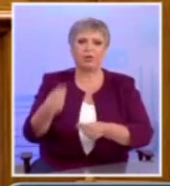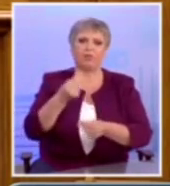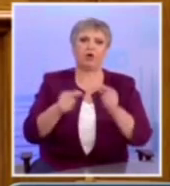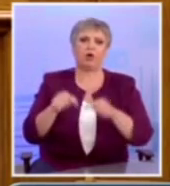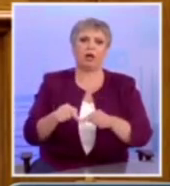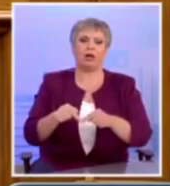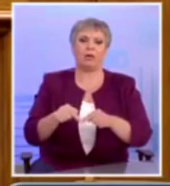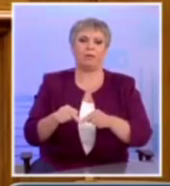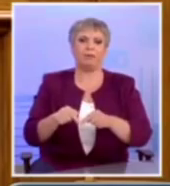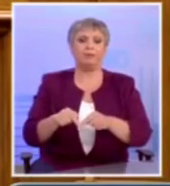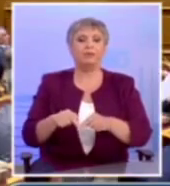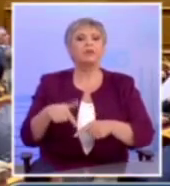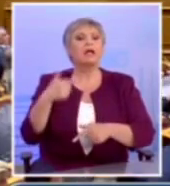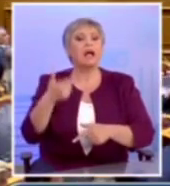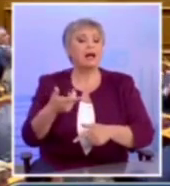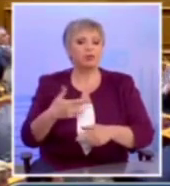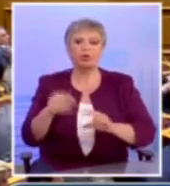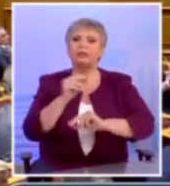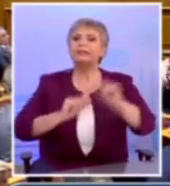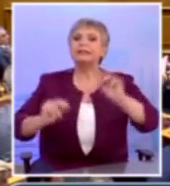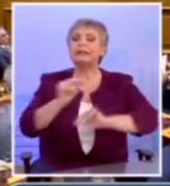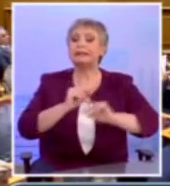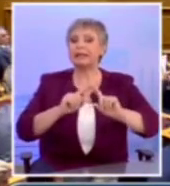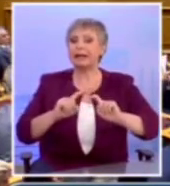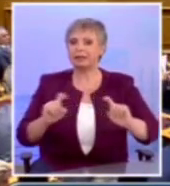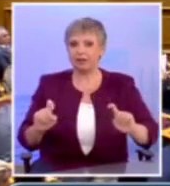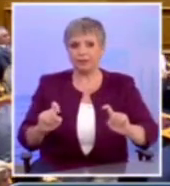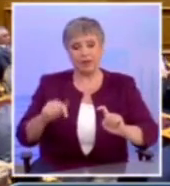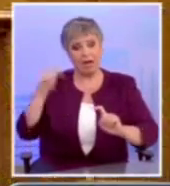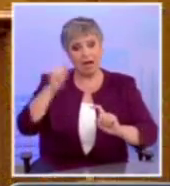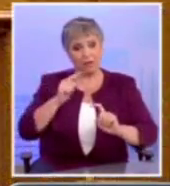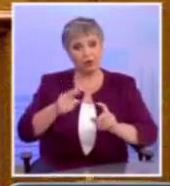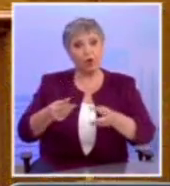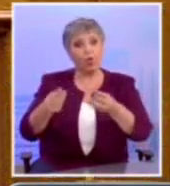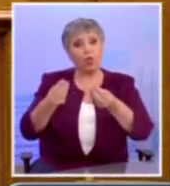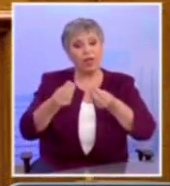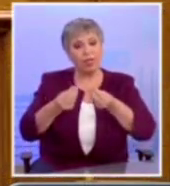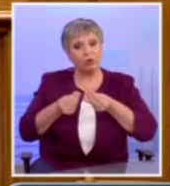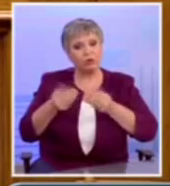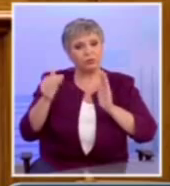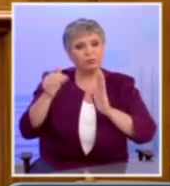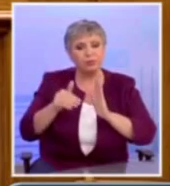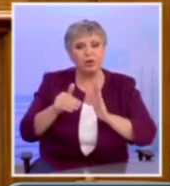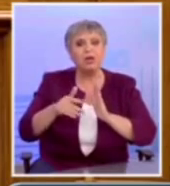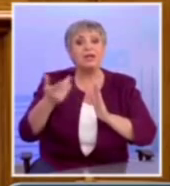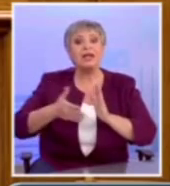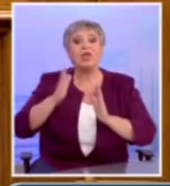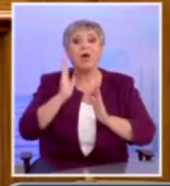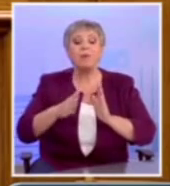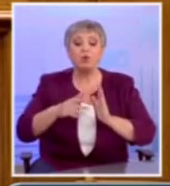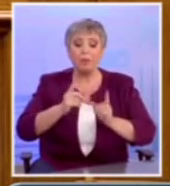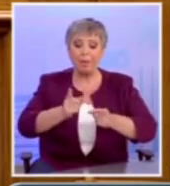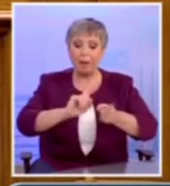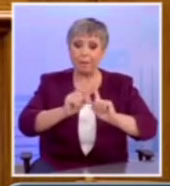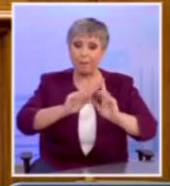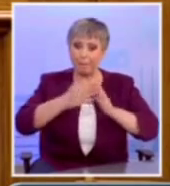συζήτηση αν αυτό που έχουμε μπροστά μας είναι φυσιακό ή αν θα μπορέσουμε μέσα από αυτή τη συμφωνία να